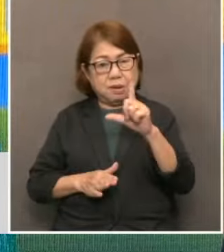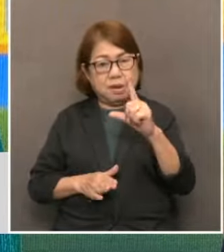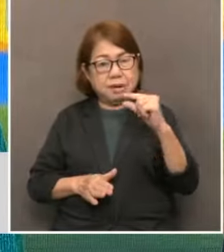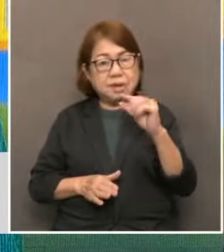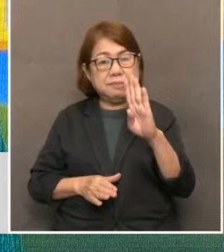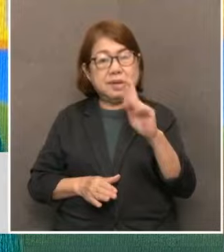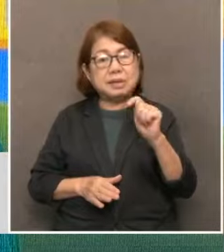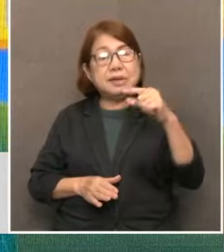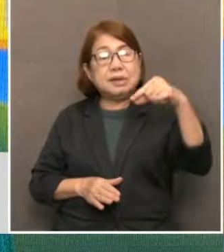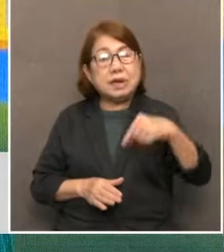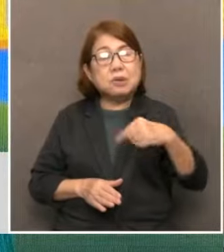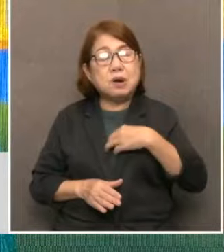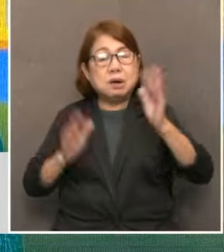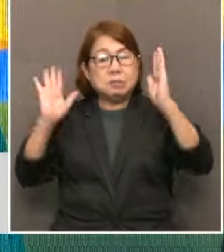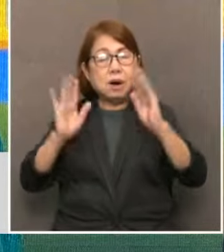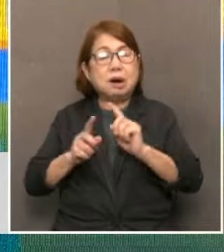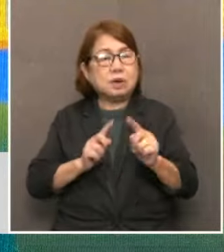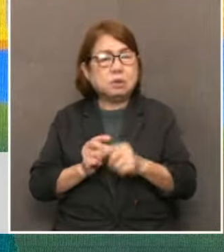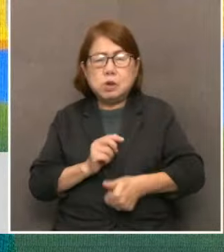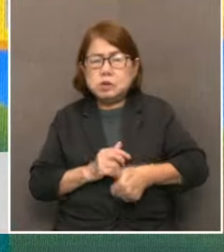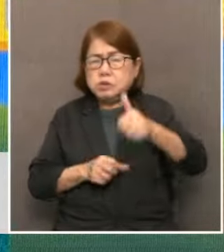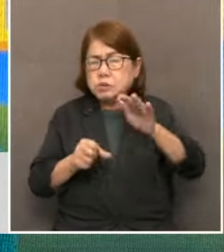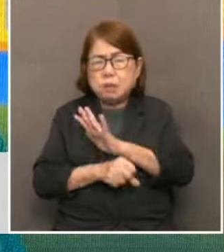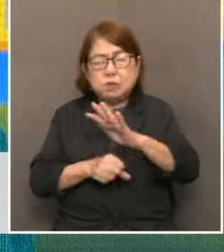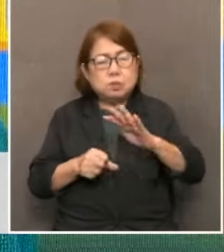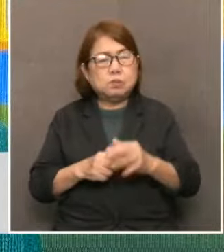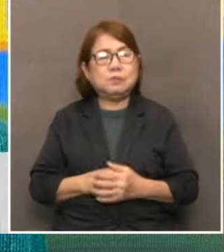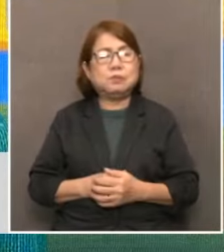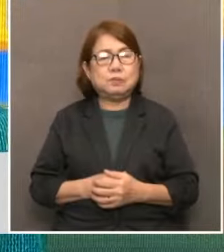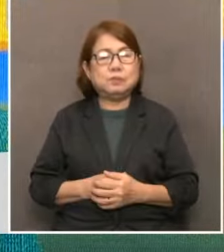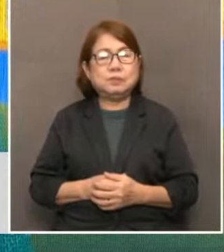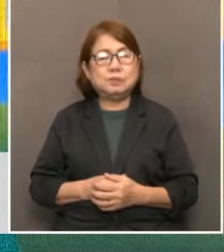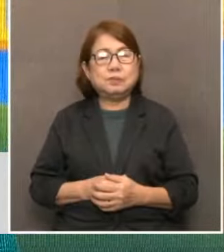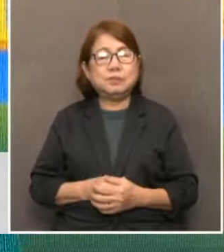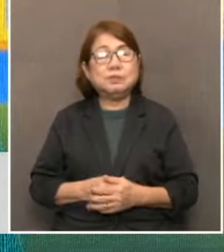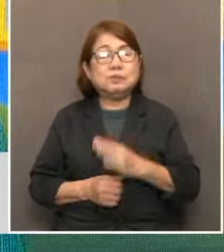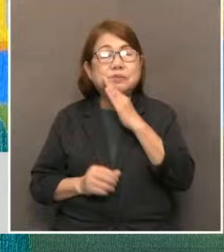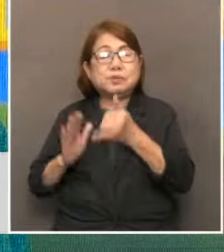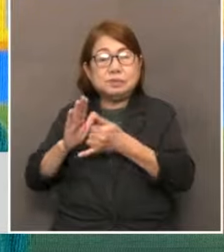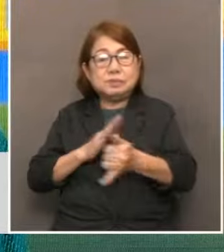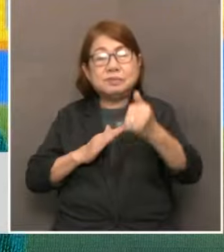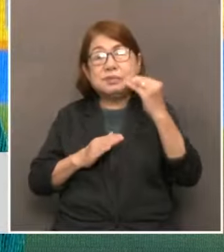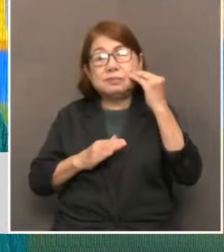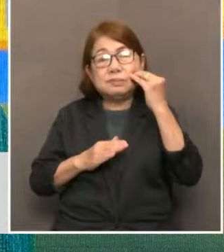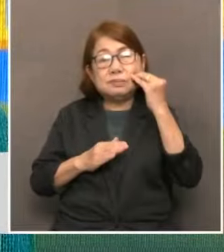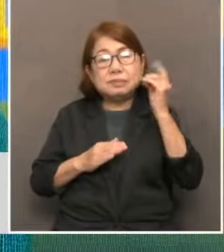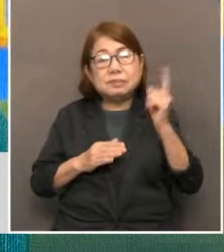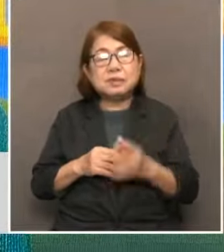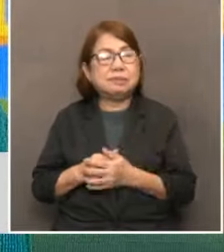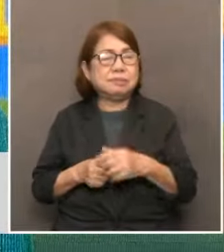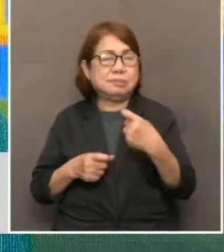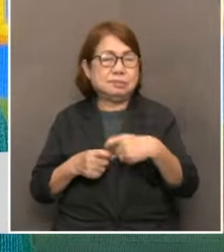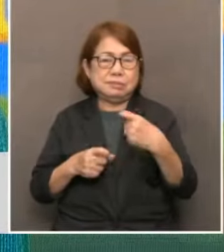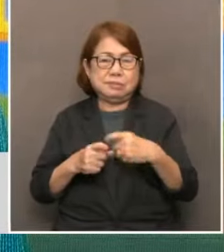เนี่ยเวลาเราร์นคุณเนี่ยเราเตอร์แบบสุดค่ะสุดมากด้วยค่ะเพราะฉะนั้นออกจากบ้านมามันไม่ได้เขาเรียกยากเลยเนาะเพราะ